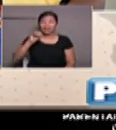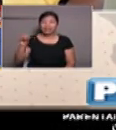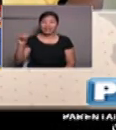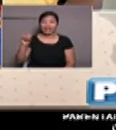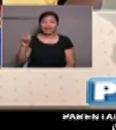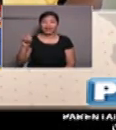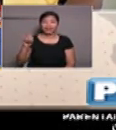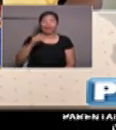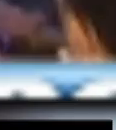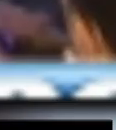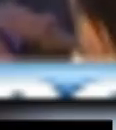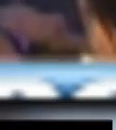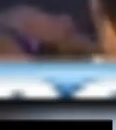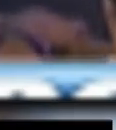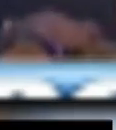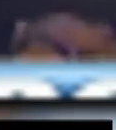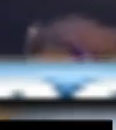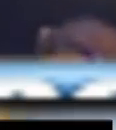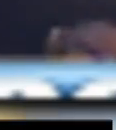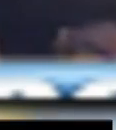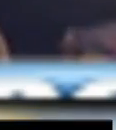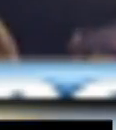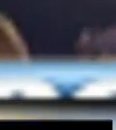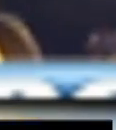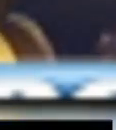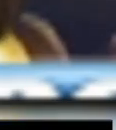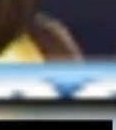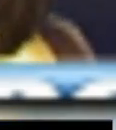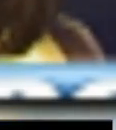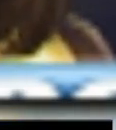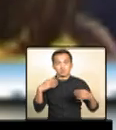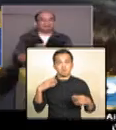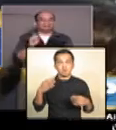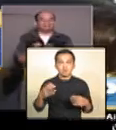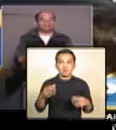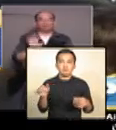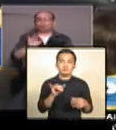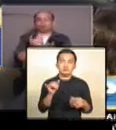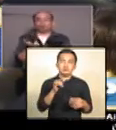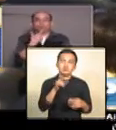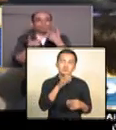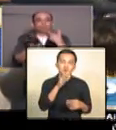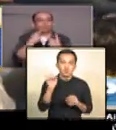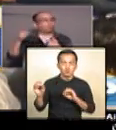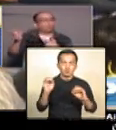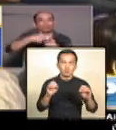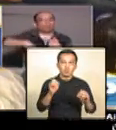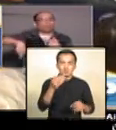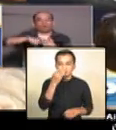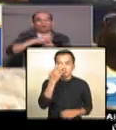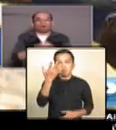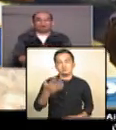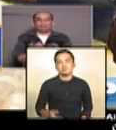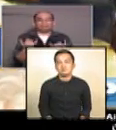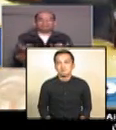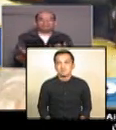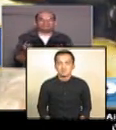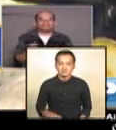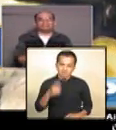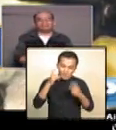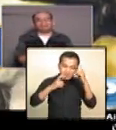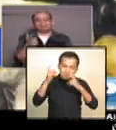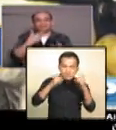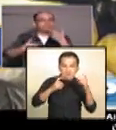90%. Naging hamon sa kanila ang sabay-sabay na pagsasalita ng mga kandidato, pati na ang kanilang mga biro. Yung mga facial expression,